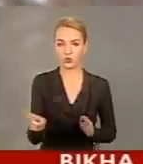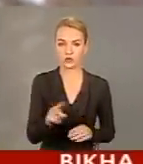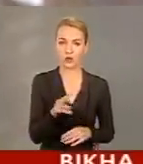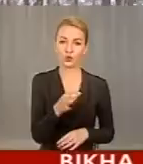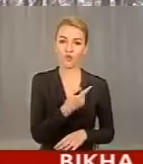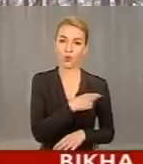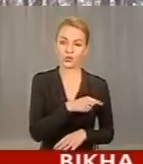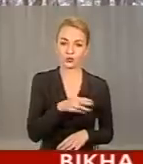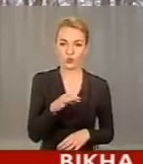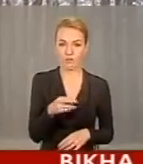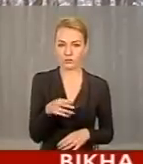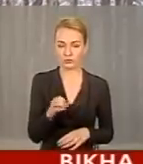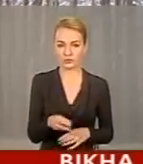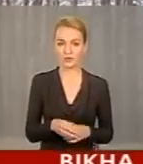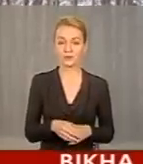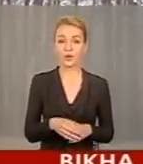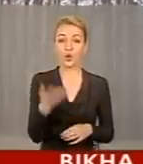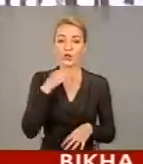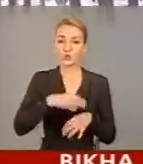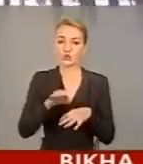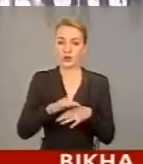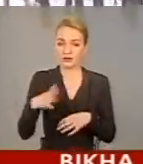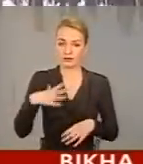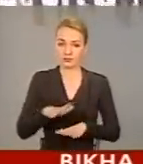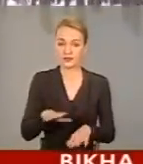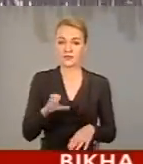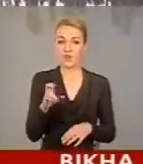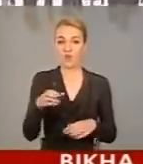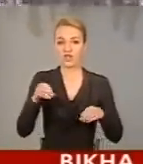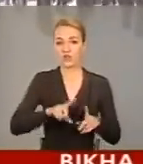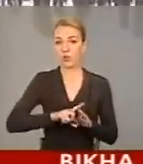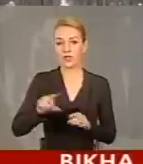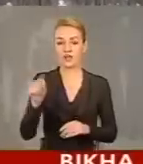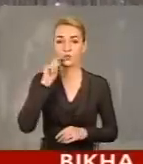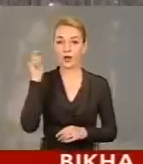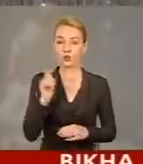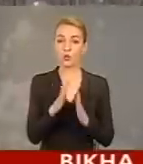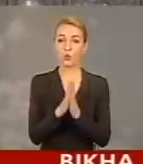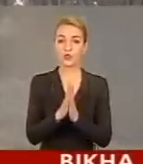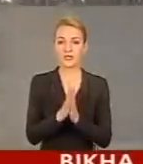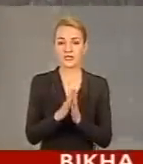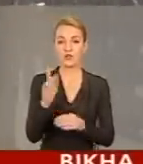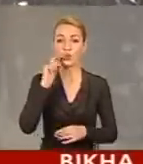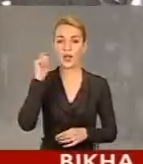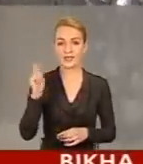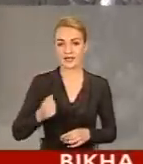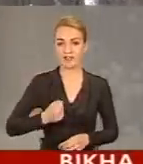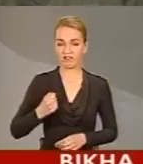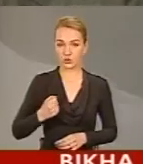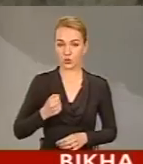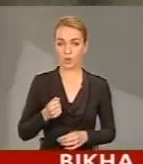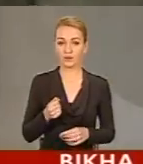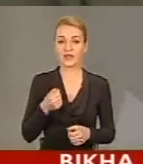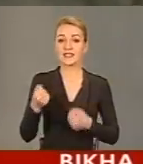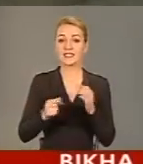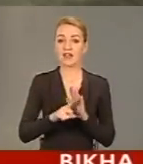больничка, то медпункт. Коли знущання стали зовсім нестерпними, Славко вирішив поїхати в Україну і попроситися в українське військо.